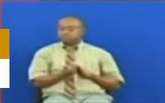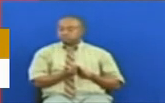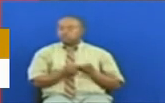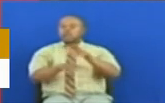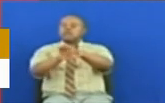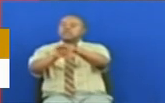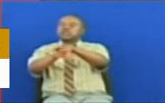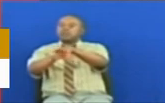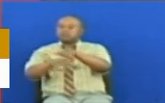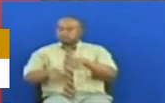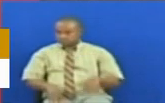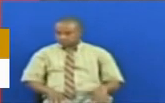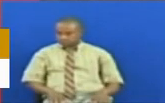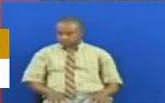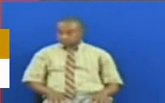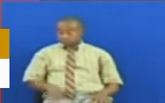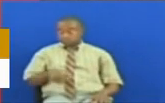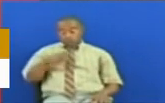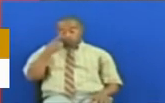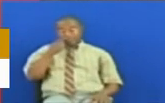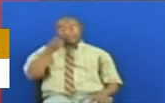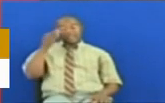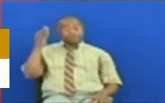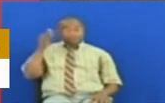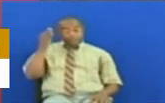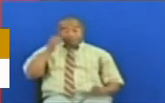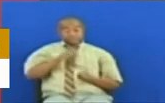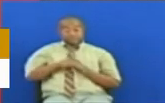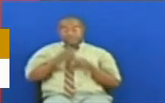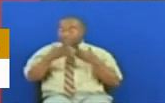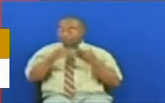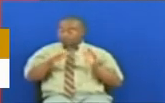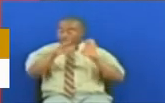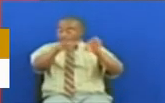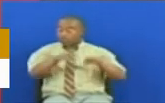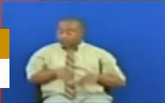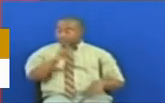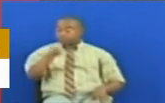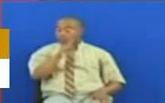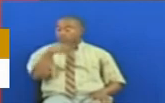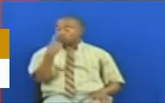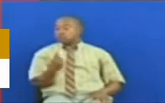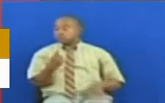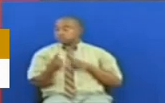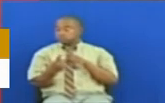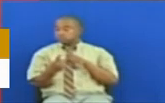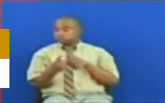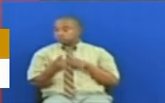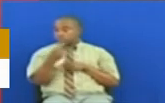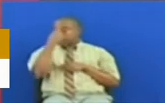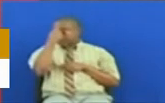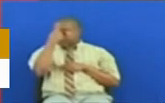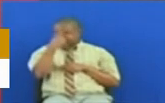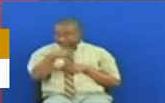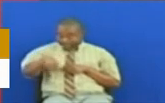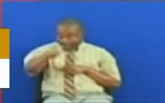ile na utuba ile, tafsiri yake pana ni kwamba uvuvi huu na uzungumzo